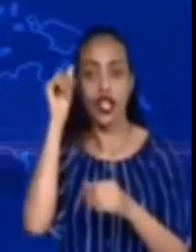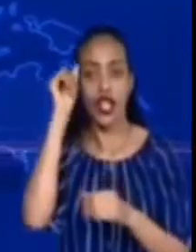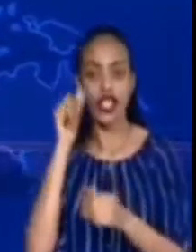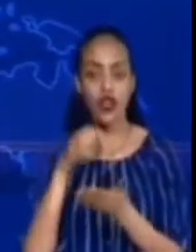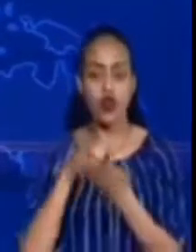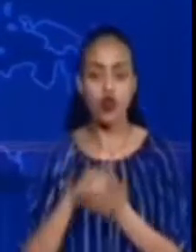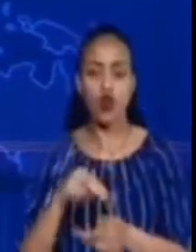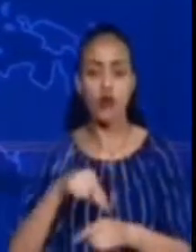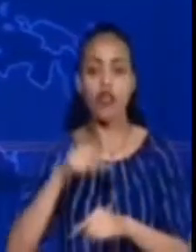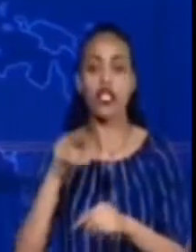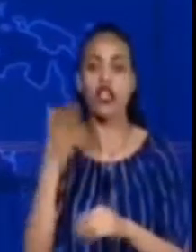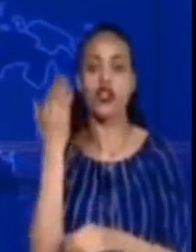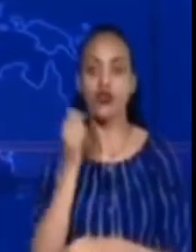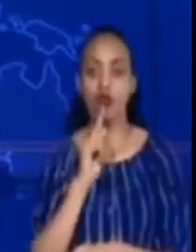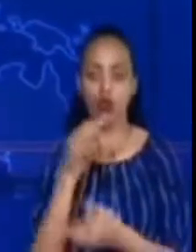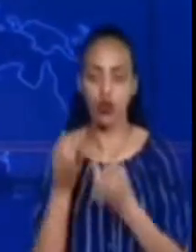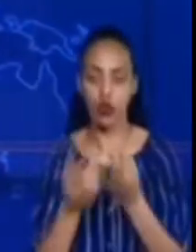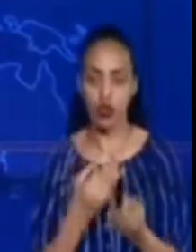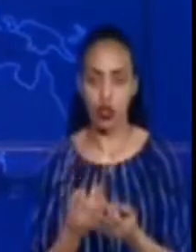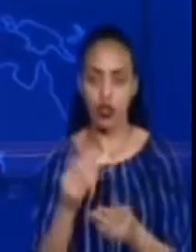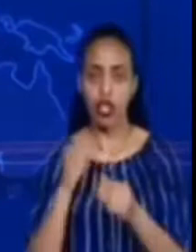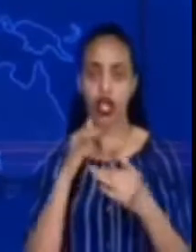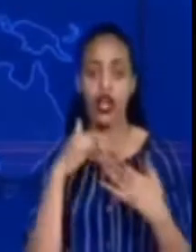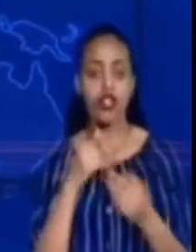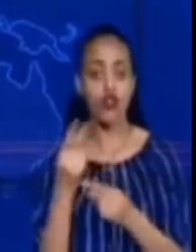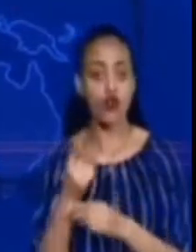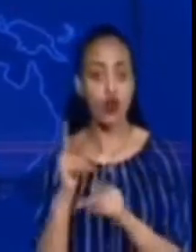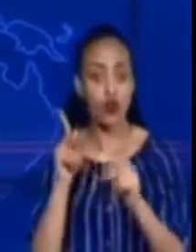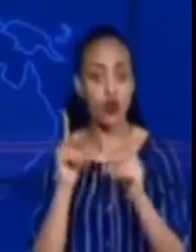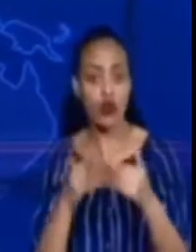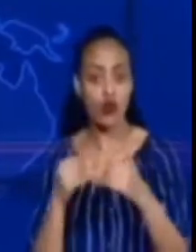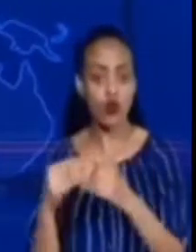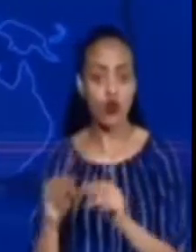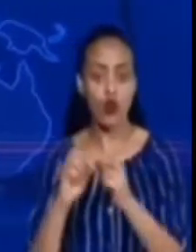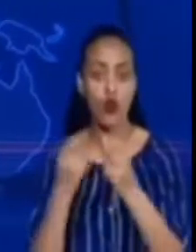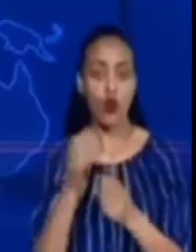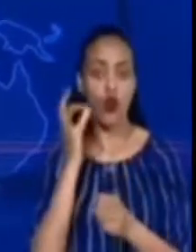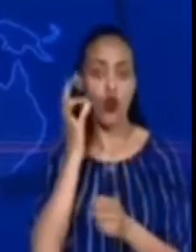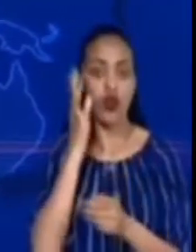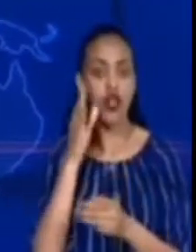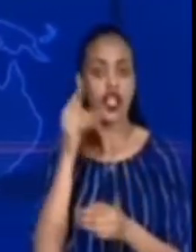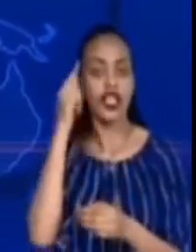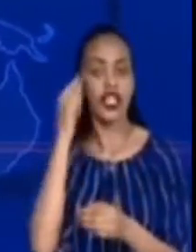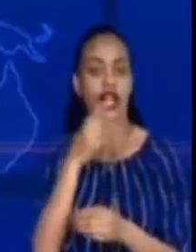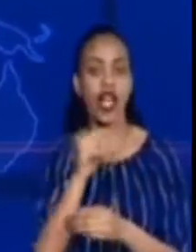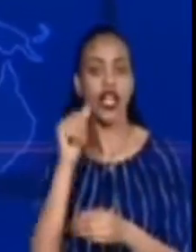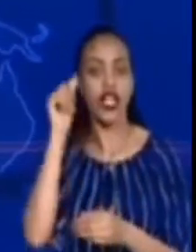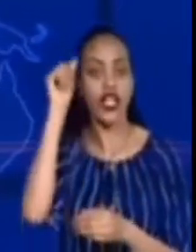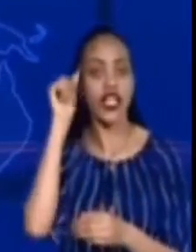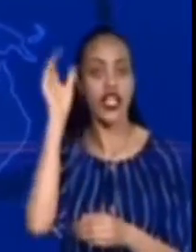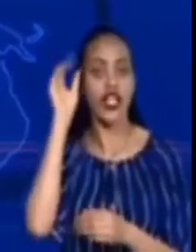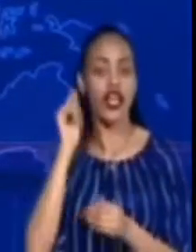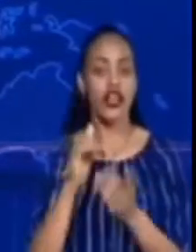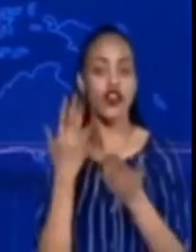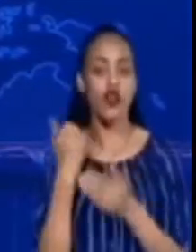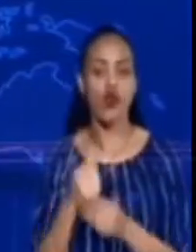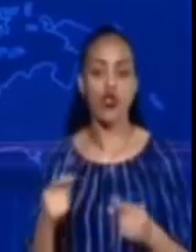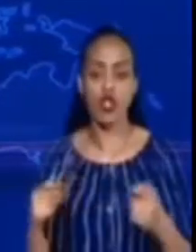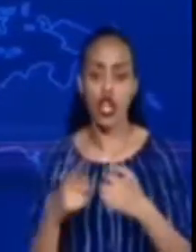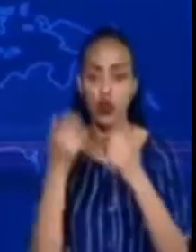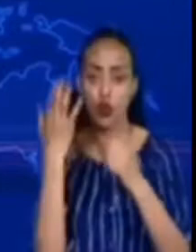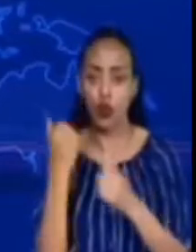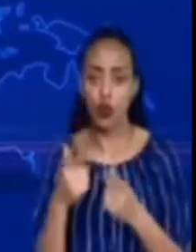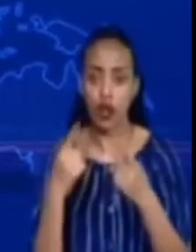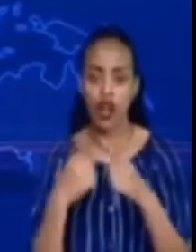እስልምናን መጥላት ነው እስልምናን ይጠላል ዘመድኩን ሙስሊምን ይጠላል ለጉድ